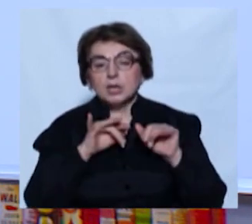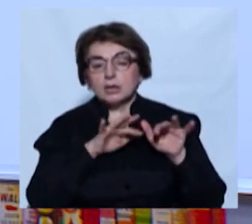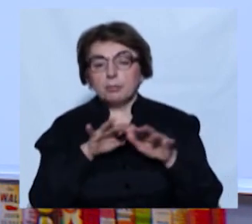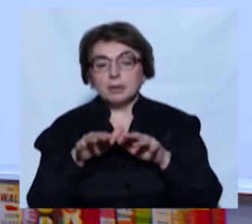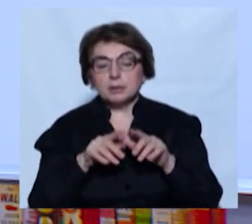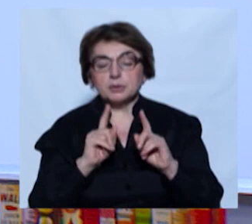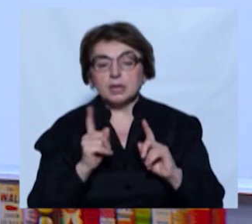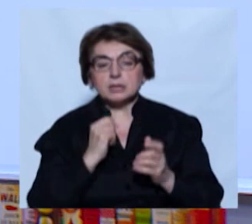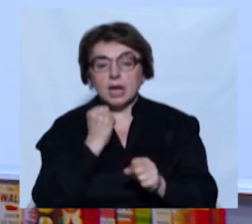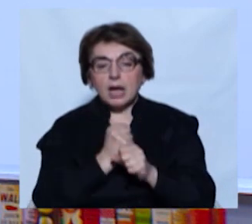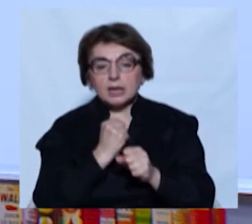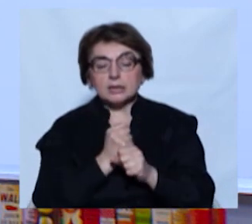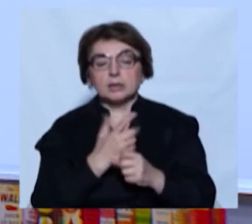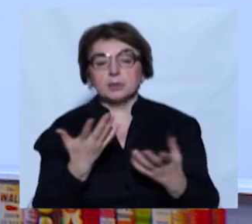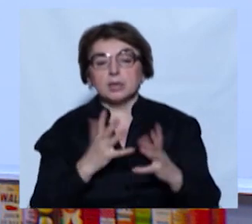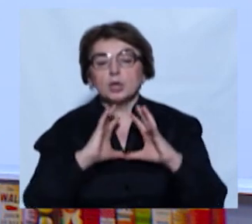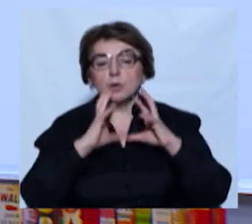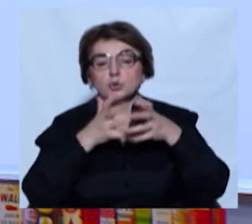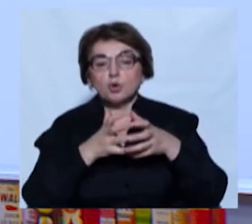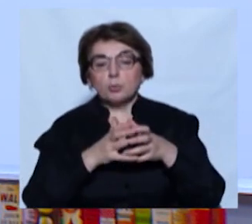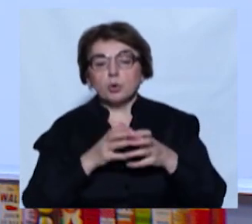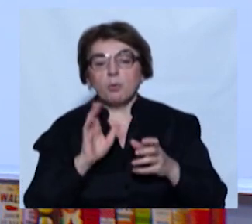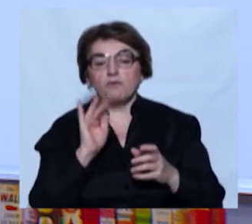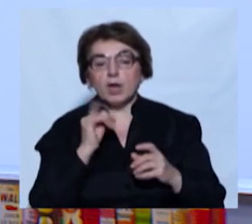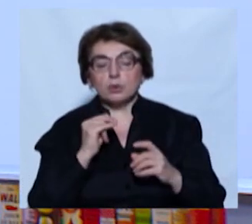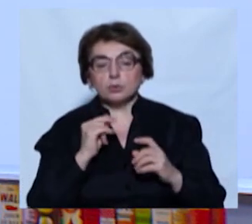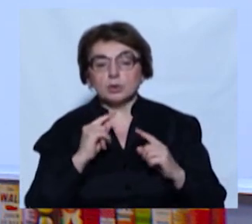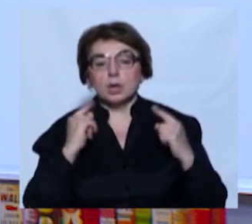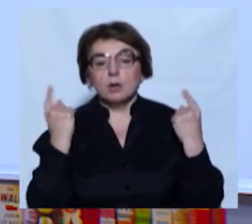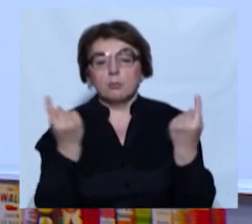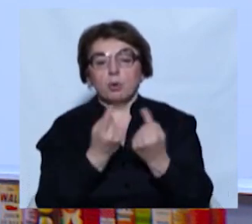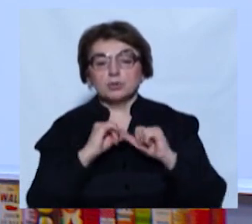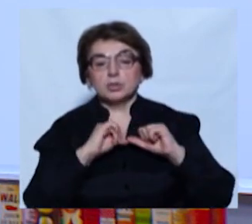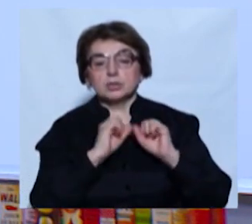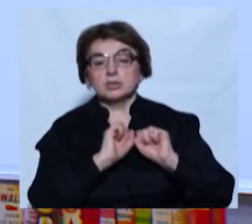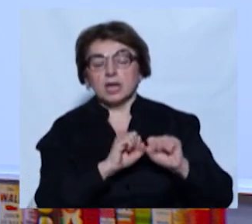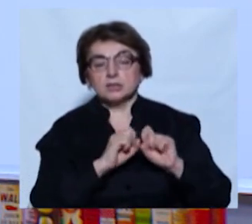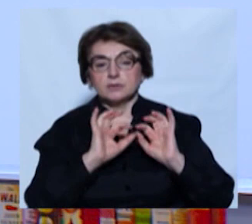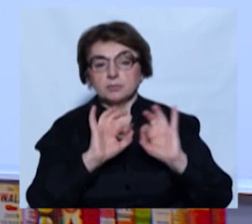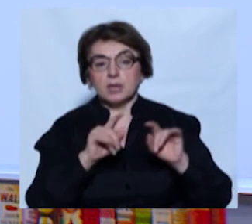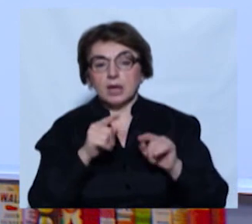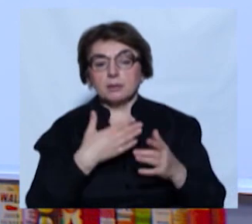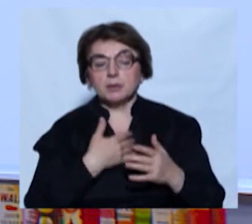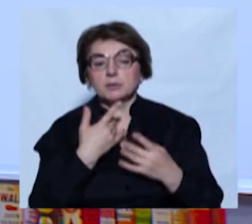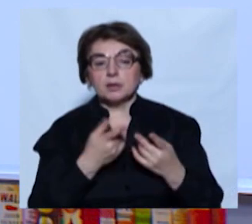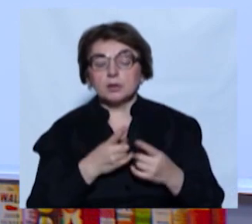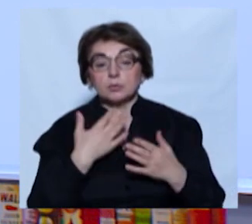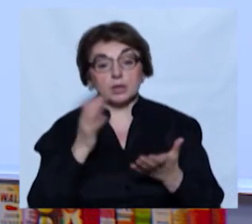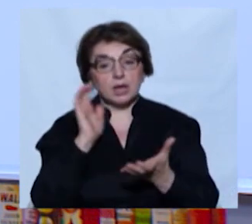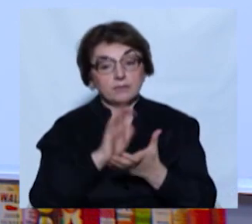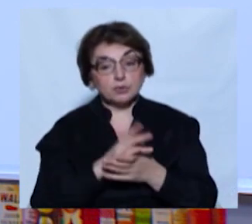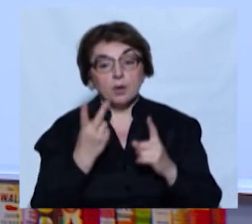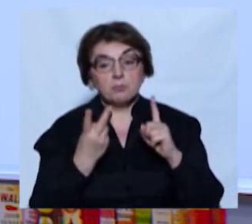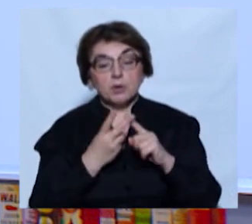ქმედებებით, თუ რას ახორციელებს მსოფლიოს ველური ფონდის დაცვის ორგანიზაცია მესაუბრა და ახლა მინდა უკვე გაგაცნოთ